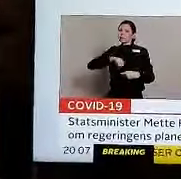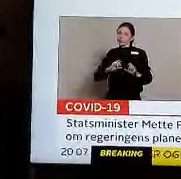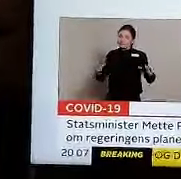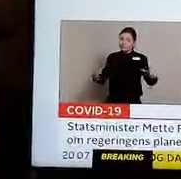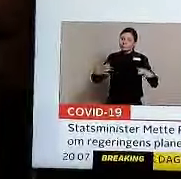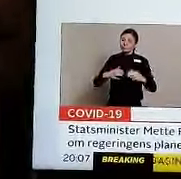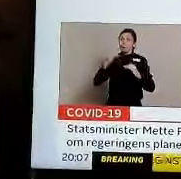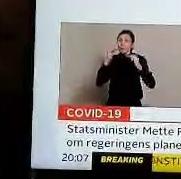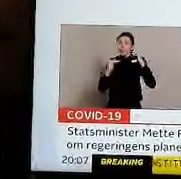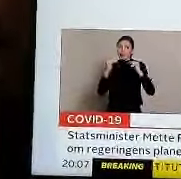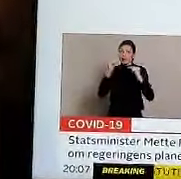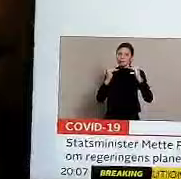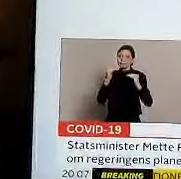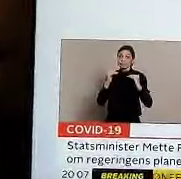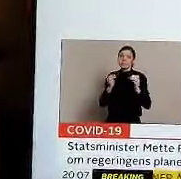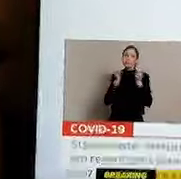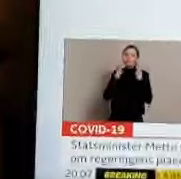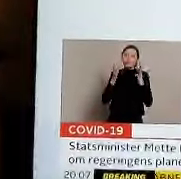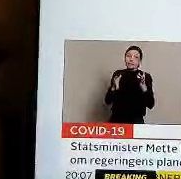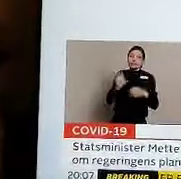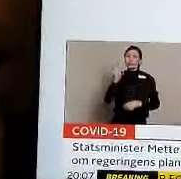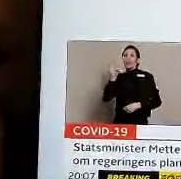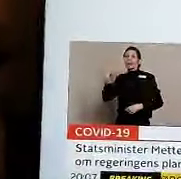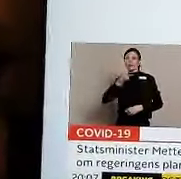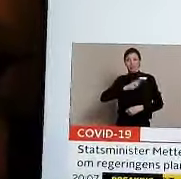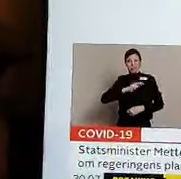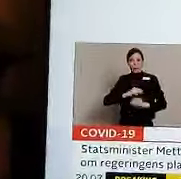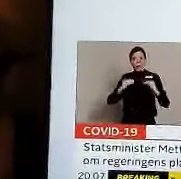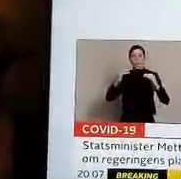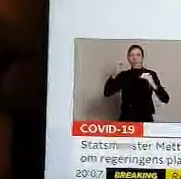والحياة تعود إلى ما كانت عليه،